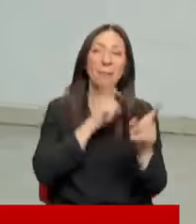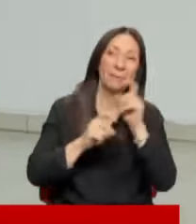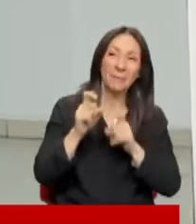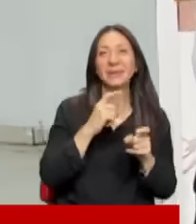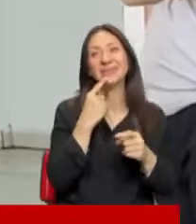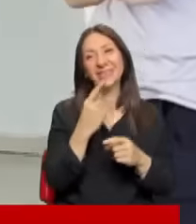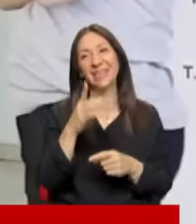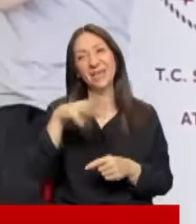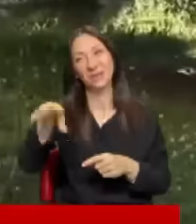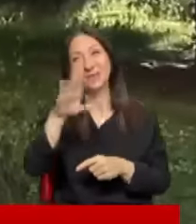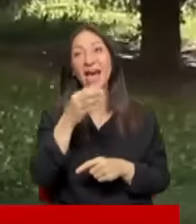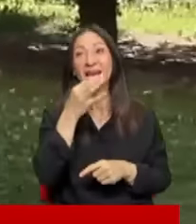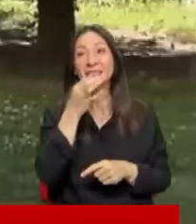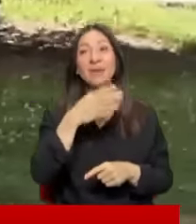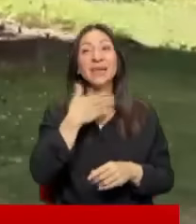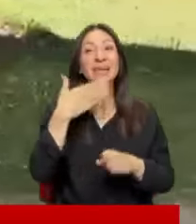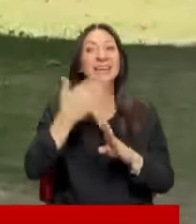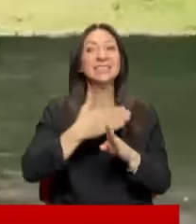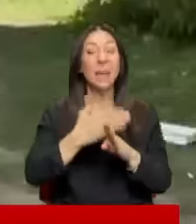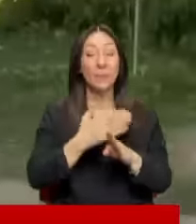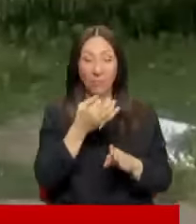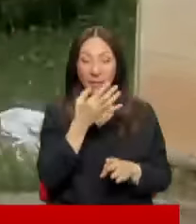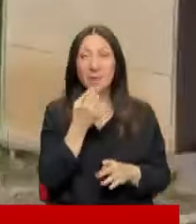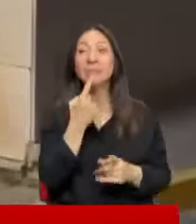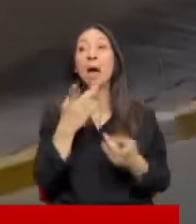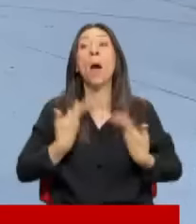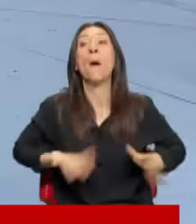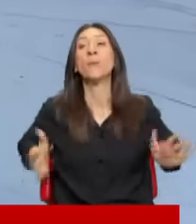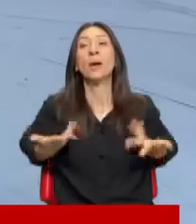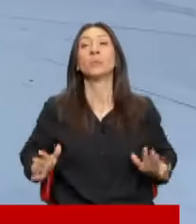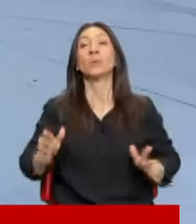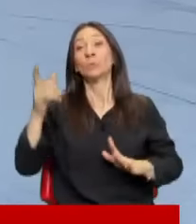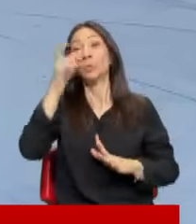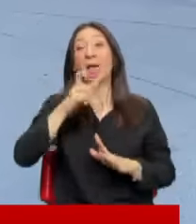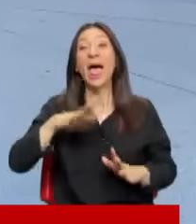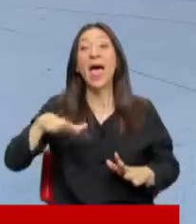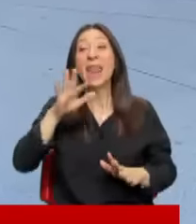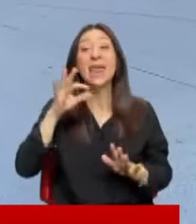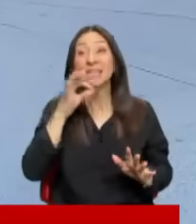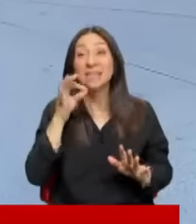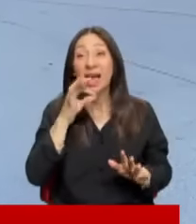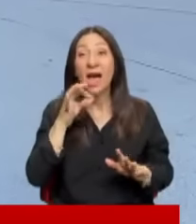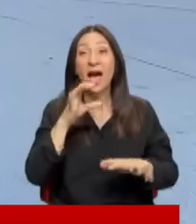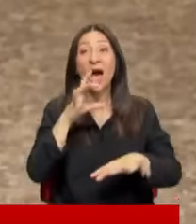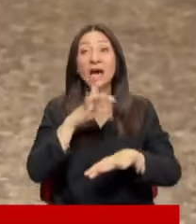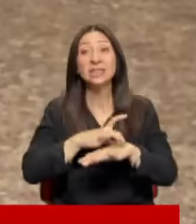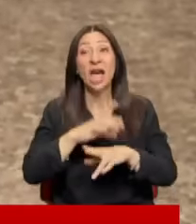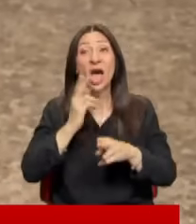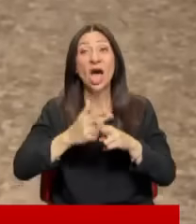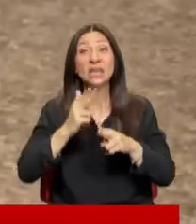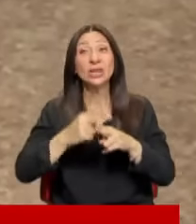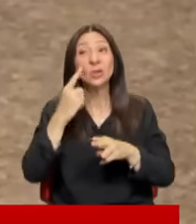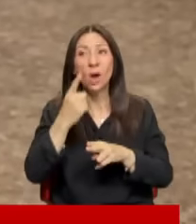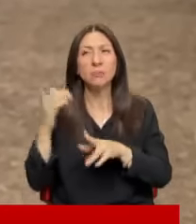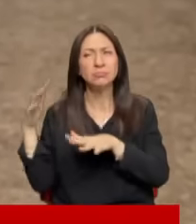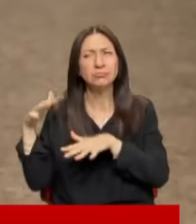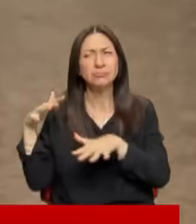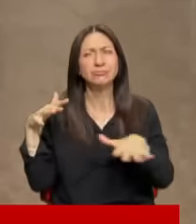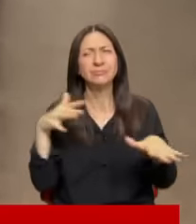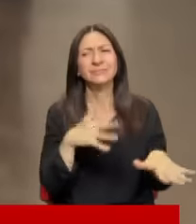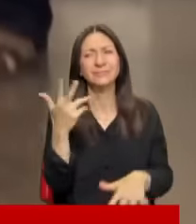olarak değerlendirildi. Acemi kasap sıfatını kimse kabul etmek istemedi ama Türkiye'nin hemen her yerinde hastanelerin acil servislerinde